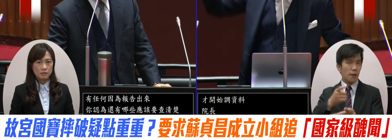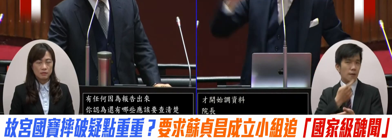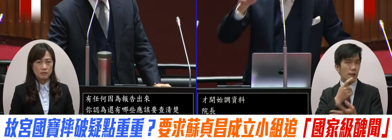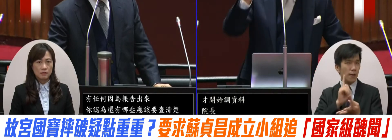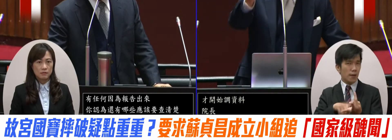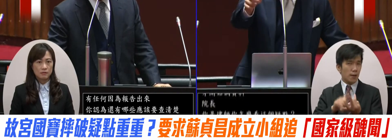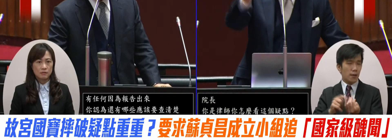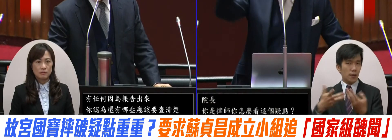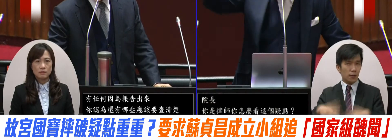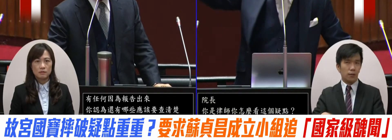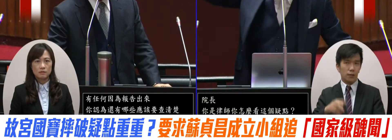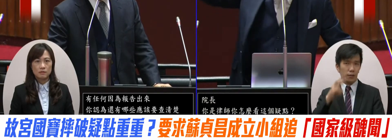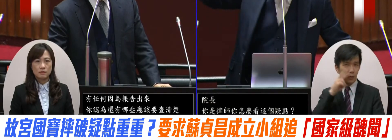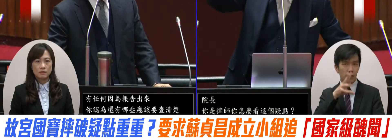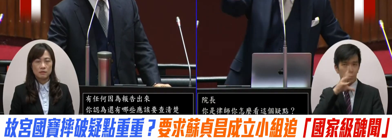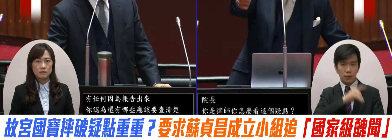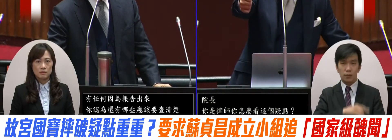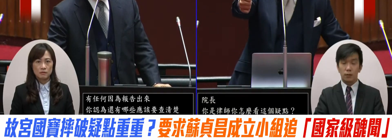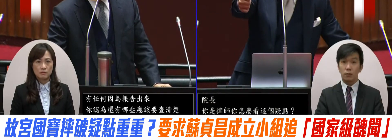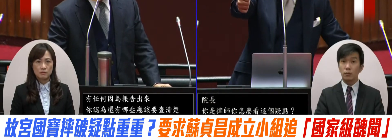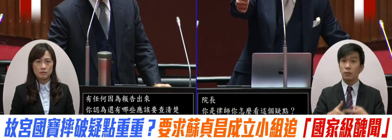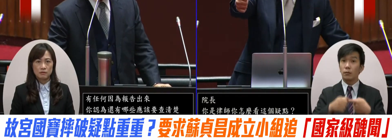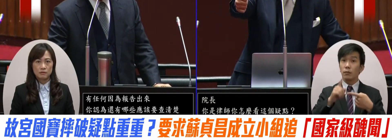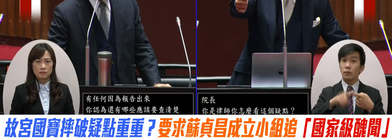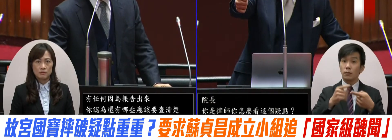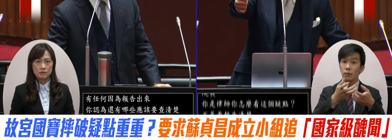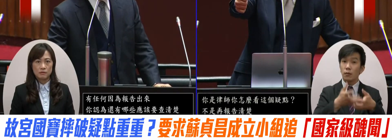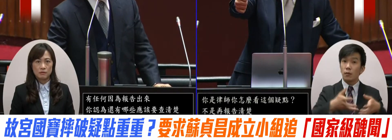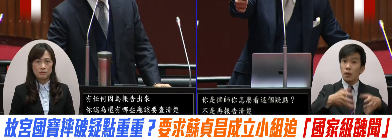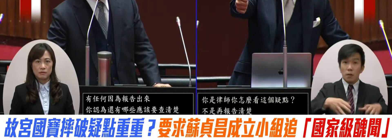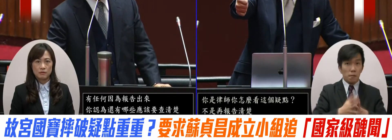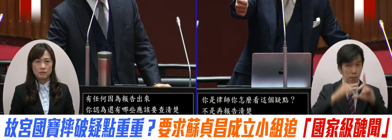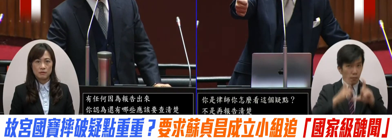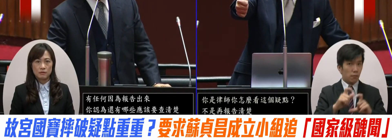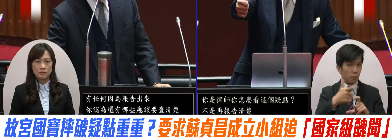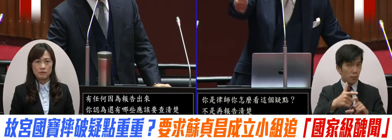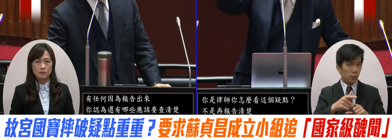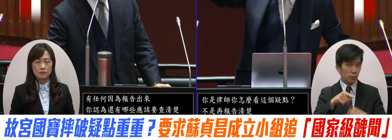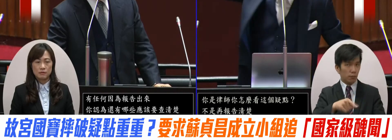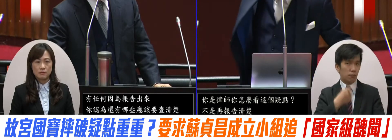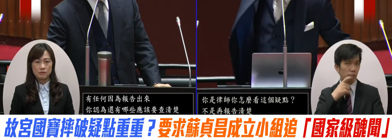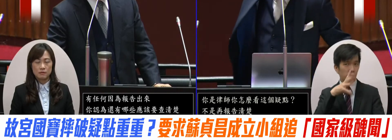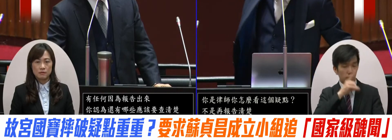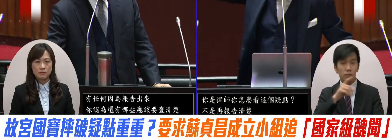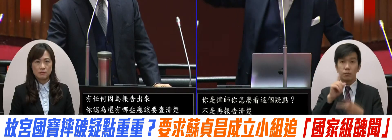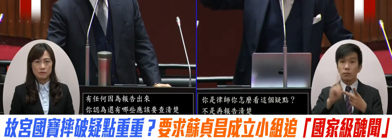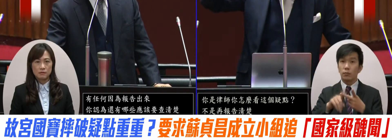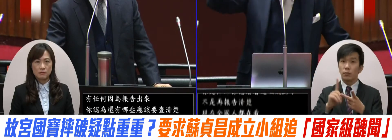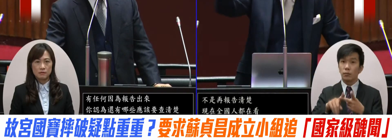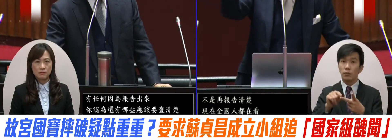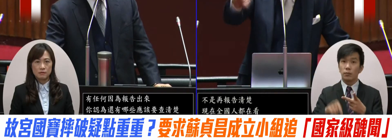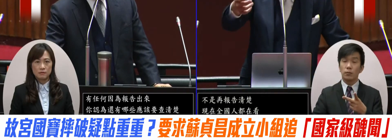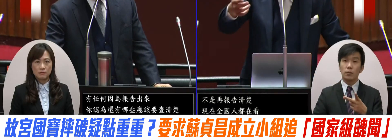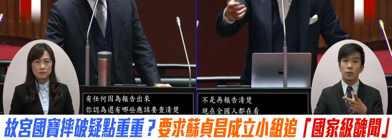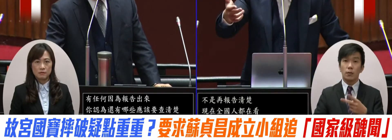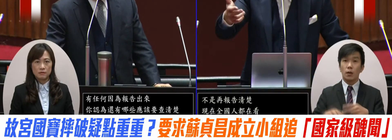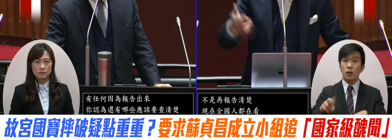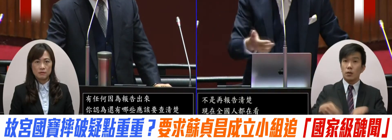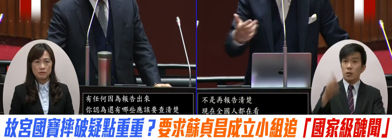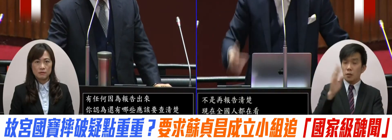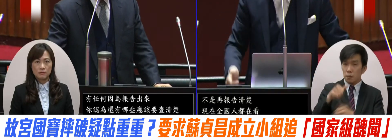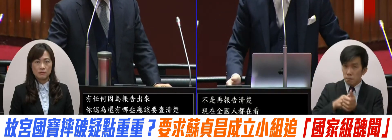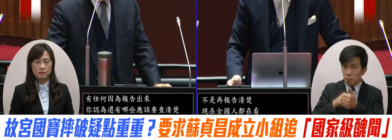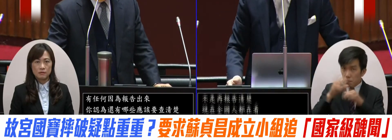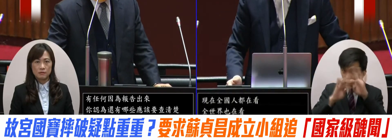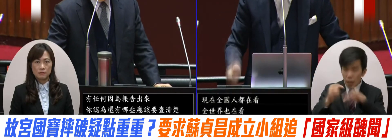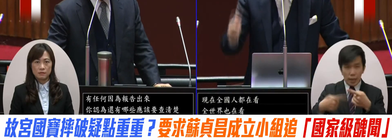到了嘛。第一个说那个碗照片不是第一时间的，这个很有问题。第二个，你行政调查本来就